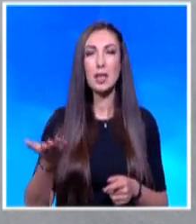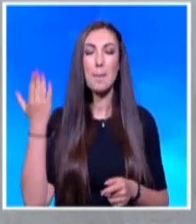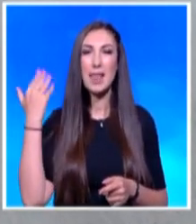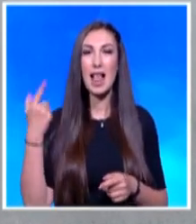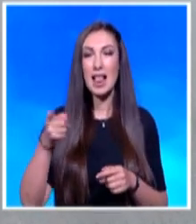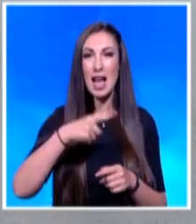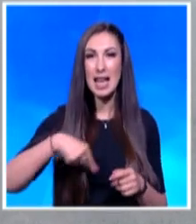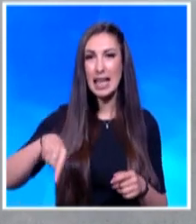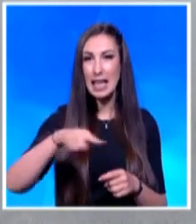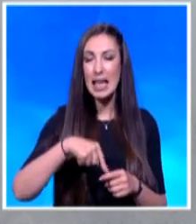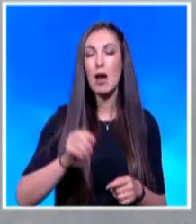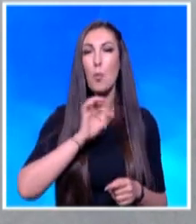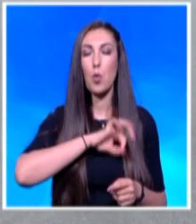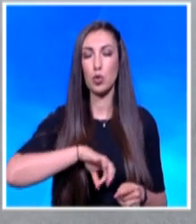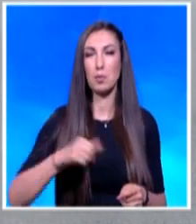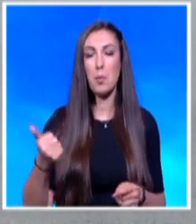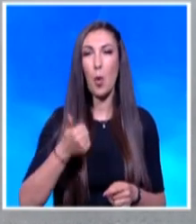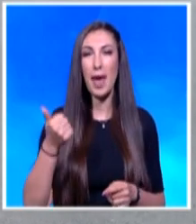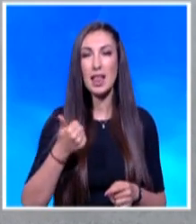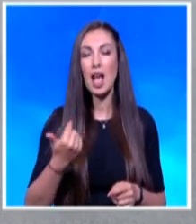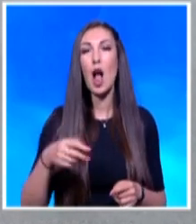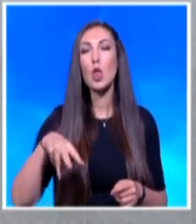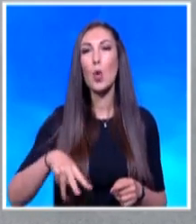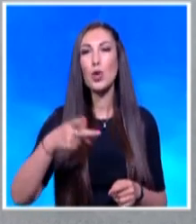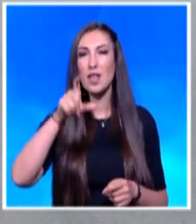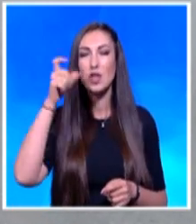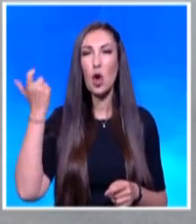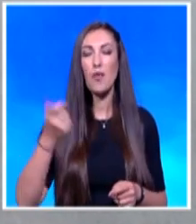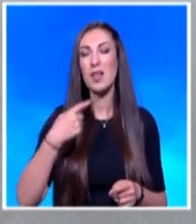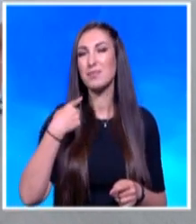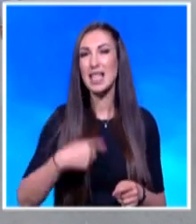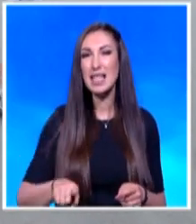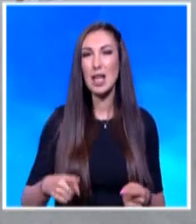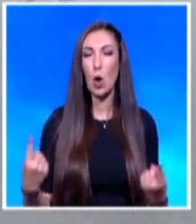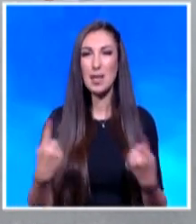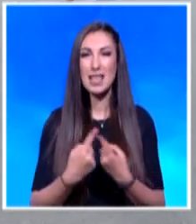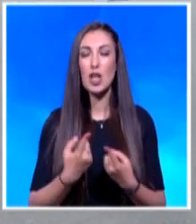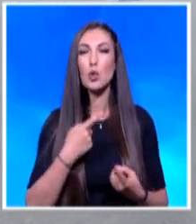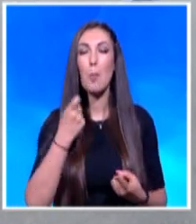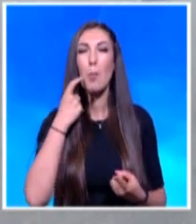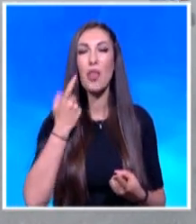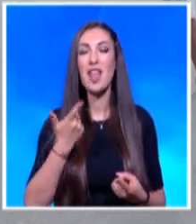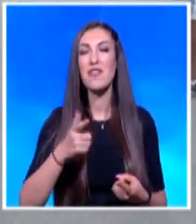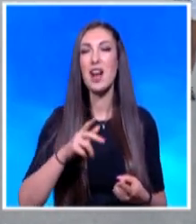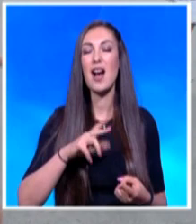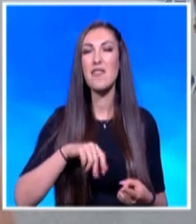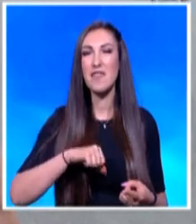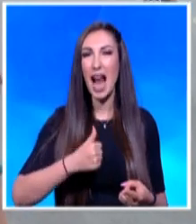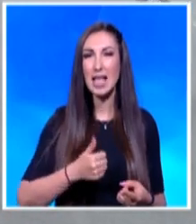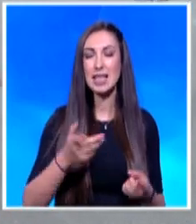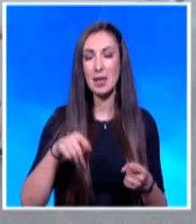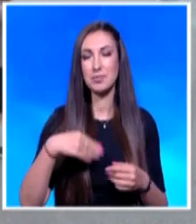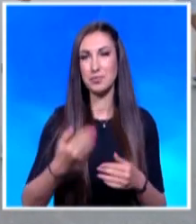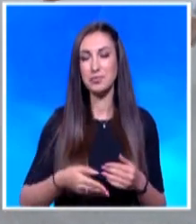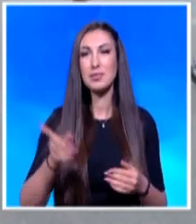кръг постигна победа. Локомотив София пък отстъпи на Ботев Враца, след отстъпи на Локомотив Пловдив,